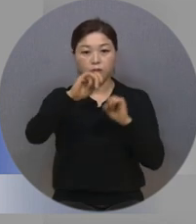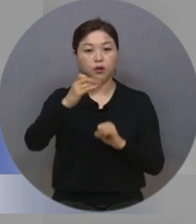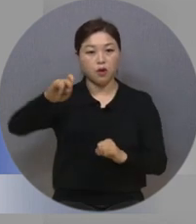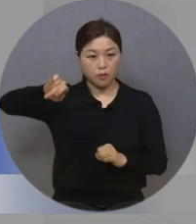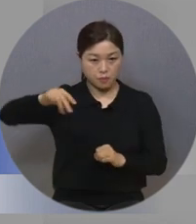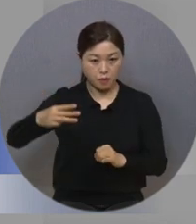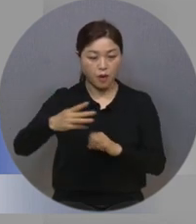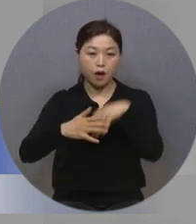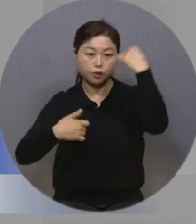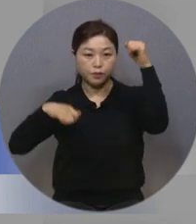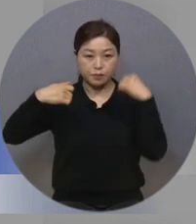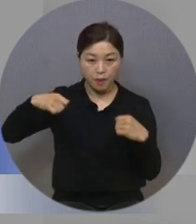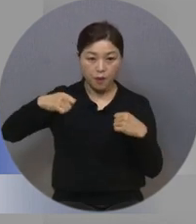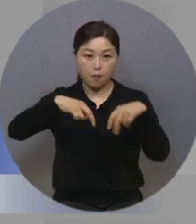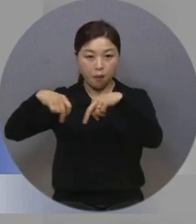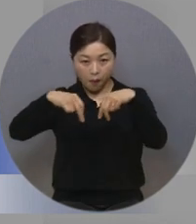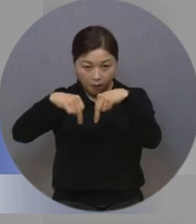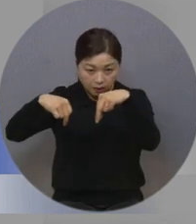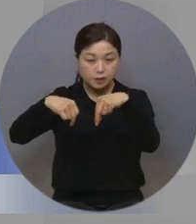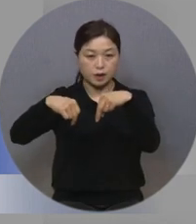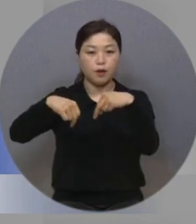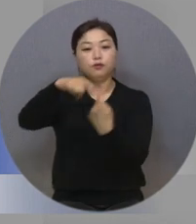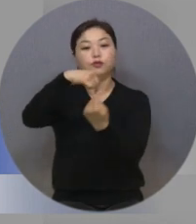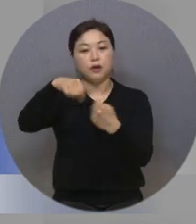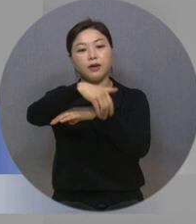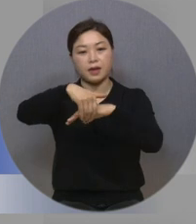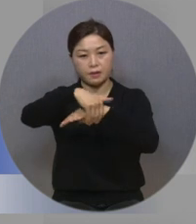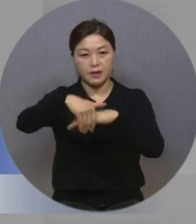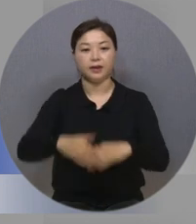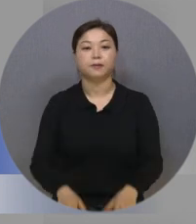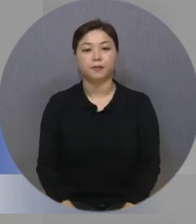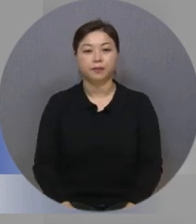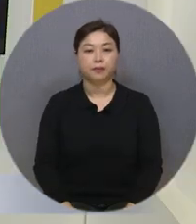flowbal dance 스포츠 프로그램이 운영될 예정입니다